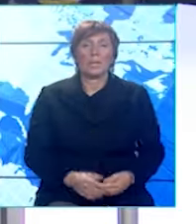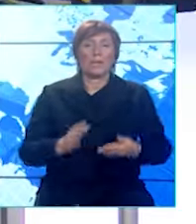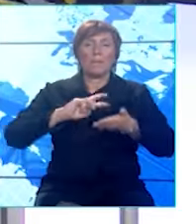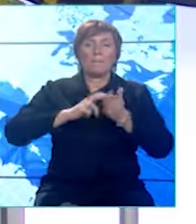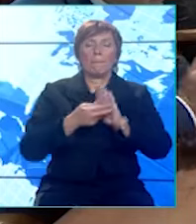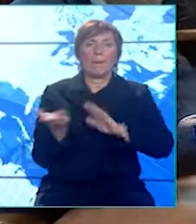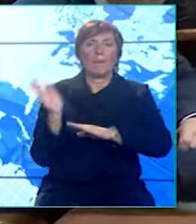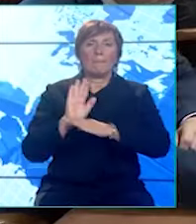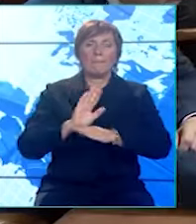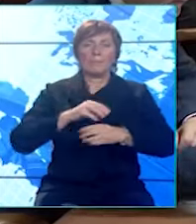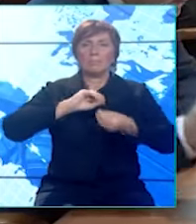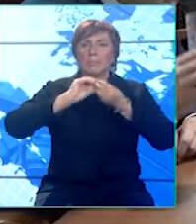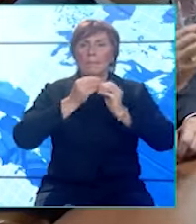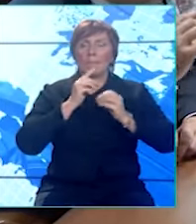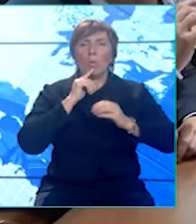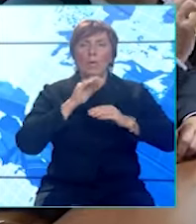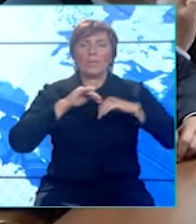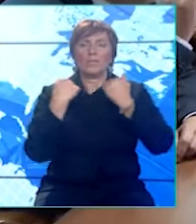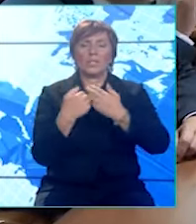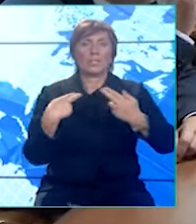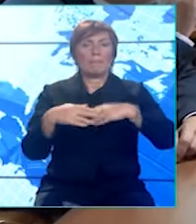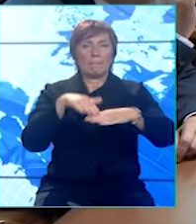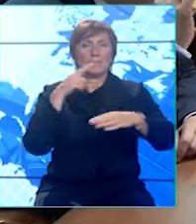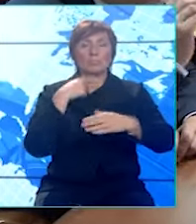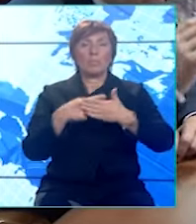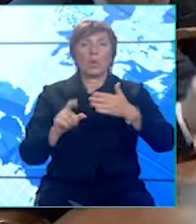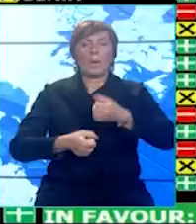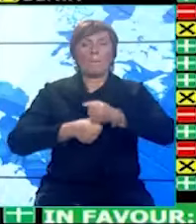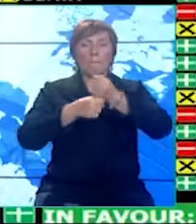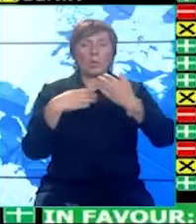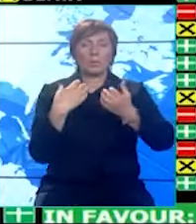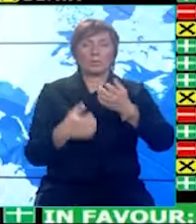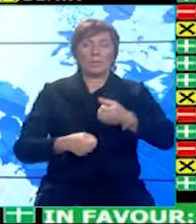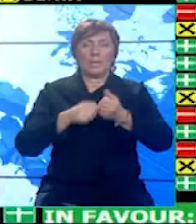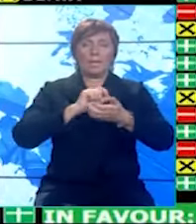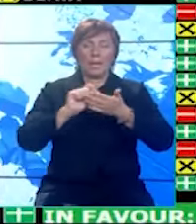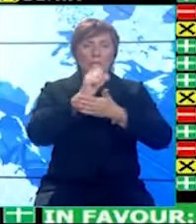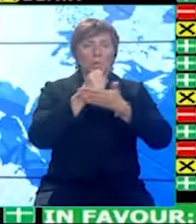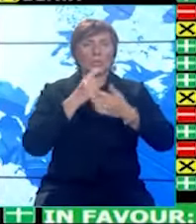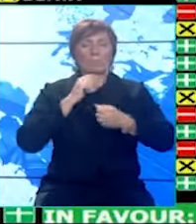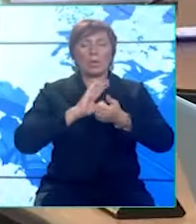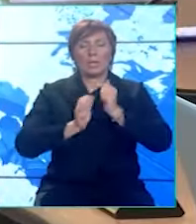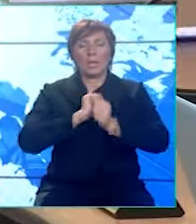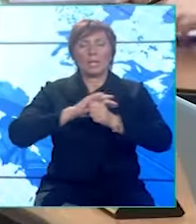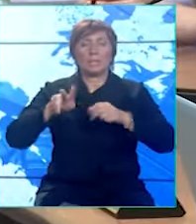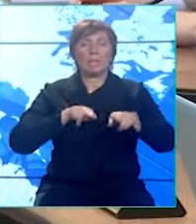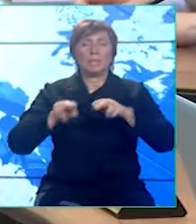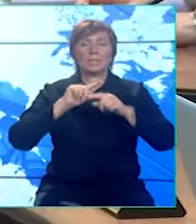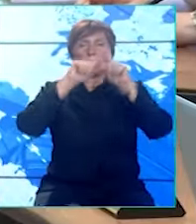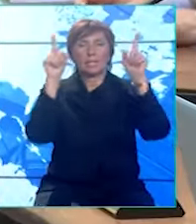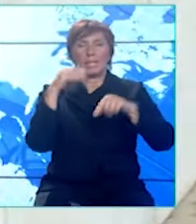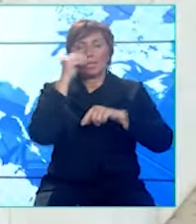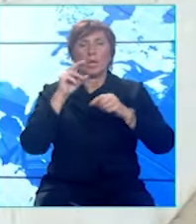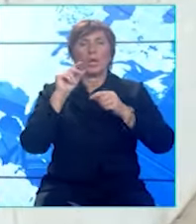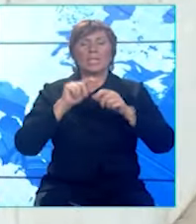Diplomatski skandal u režiji Vijeća ministara BiH. Zbog podrške rezoluciji o genocidu u Srebrenici, ministri iz RS-a